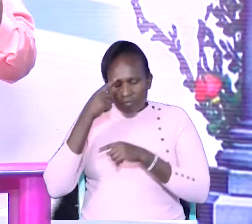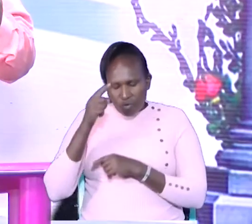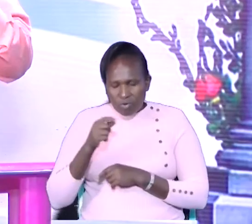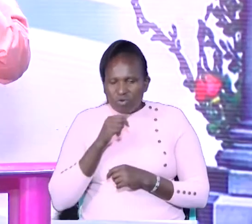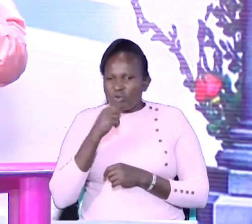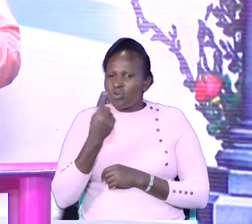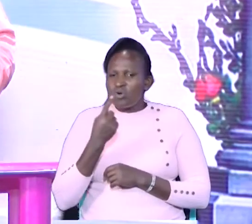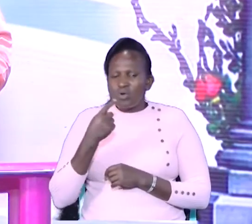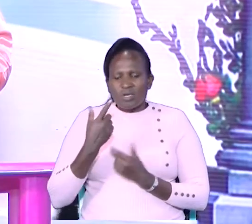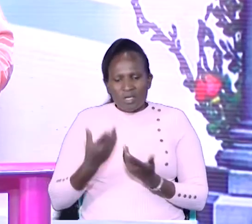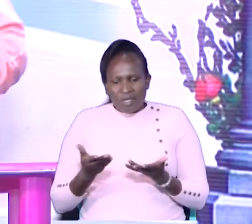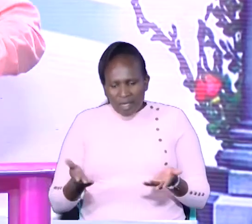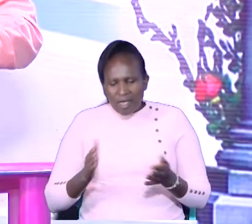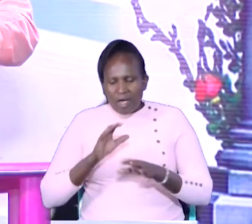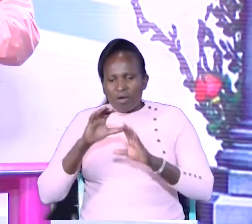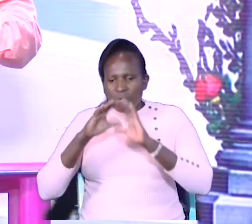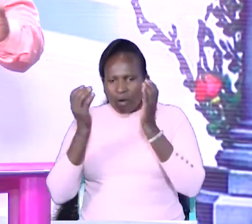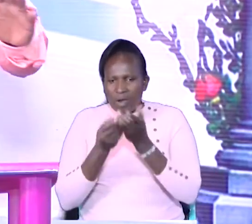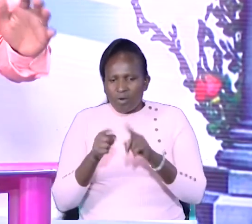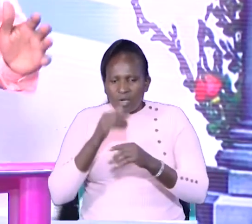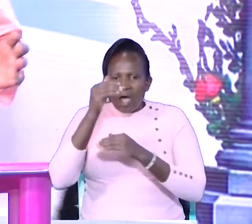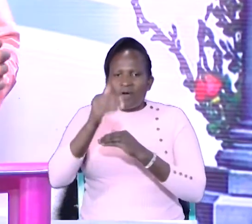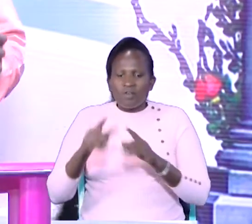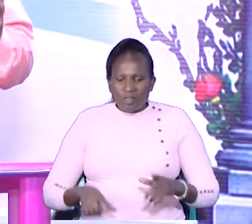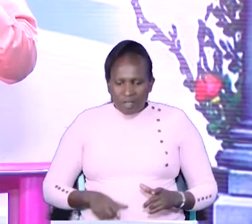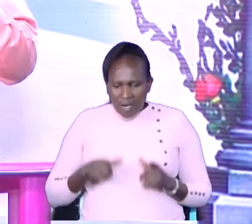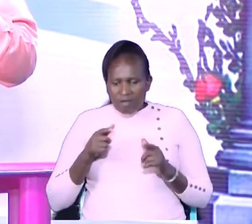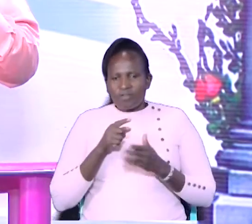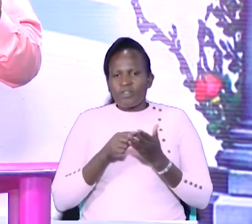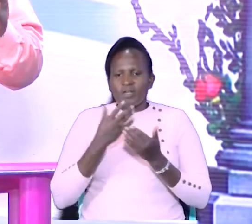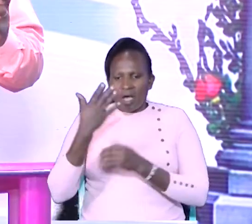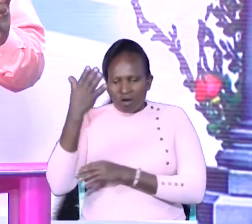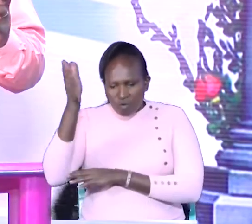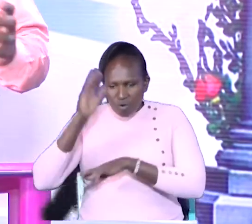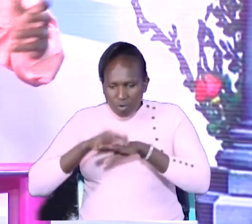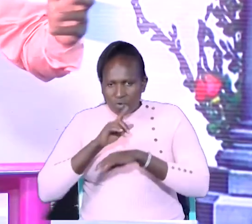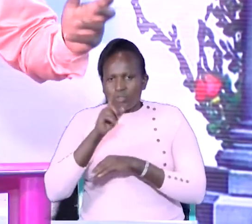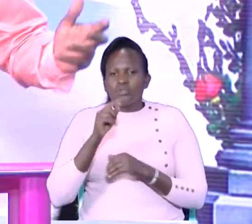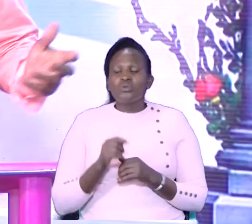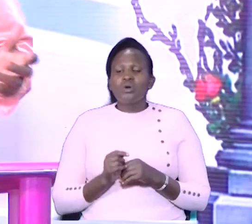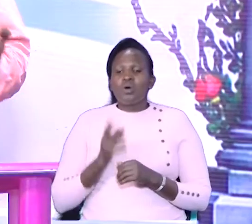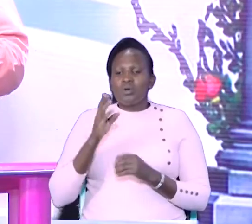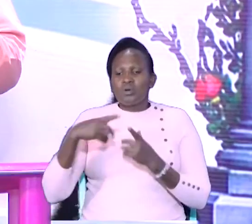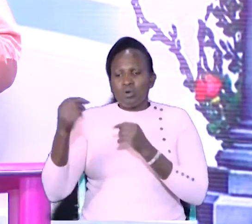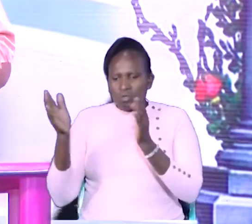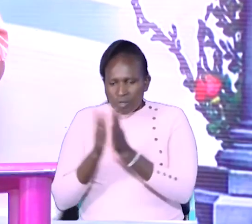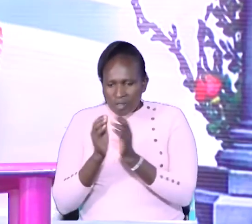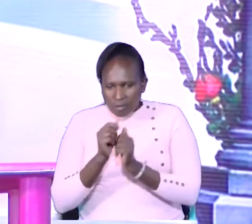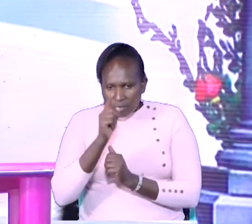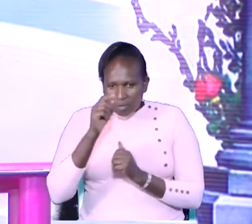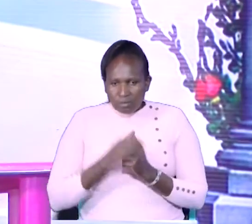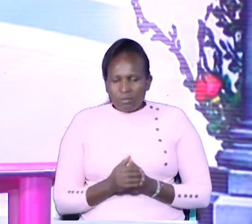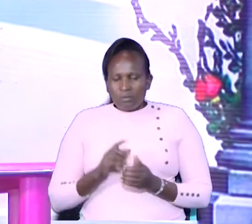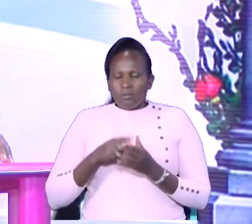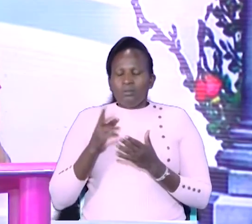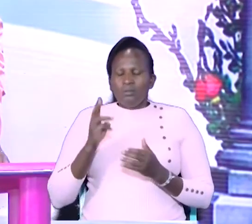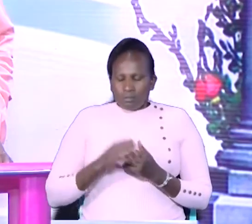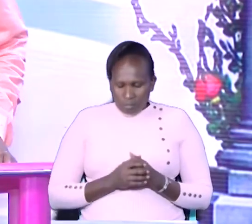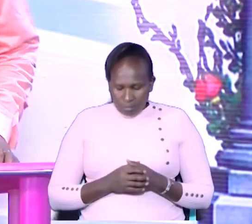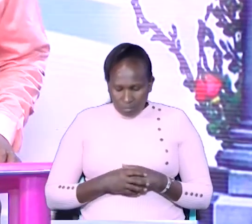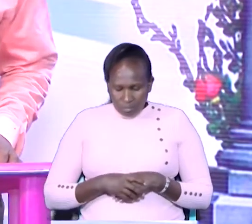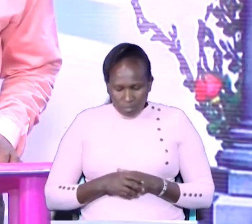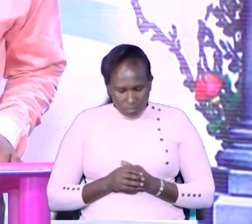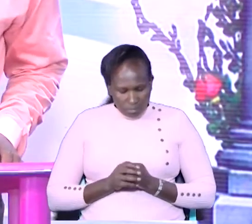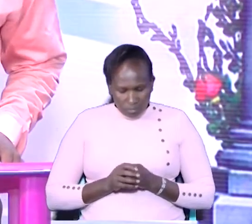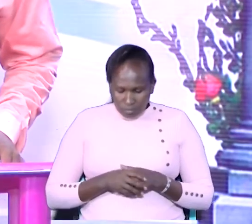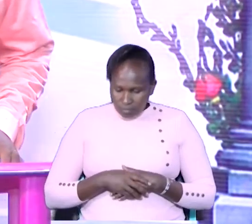Sio tu ushindi wa hapa duniani, hata baada ya maisha haya, mkono wa Bwana ukiwa juu yako, ataenda pamoja na wewe na utapata kuurithi ufalme